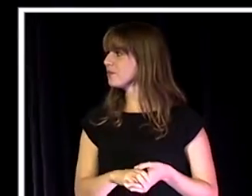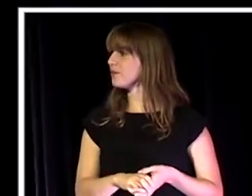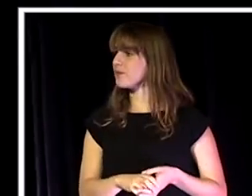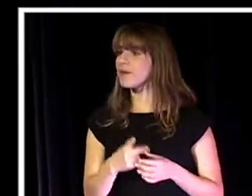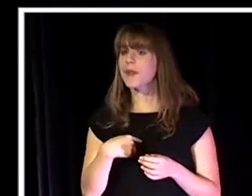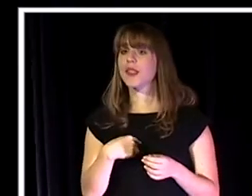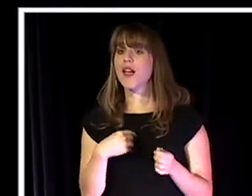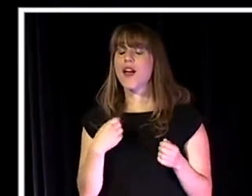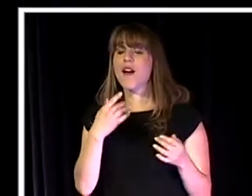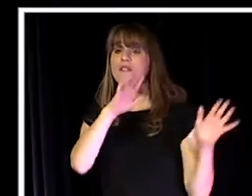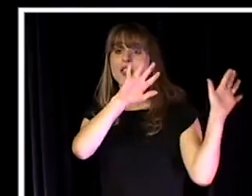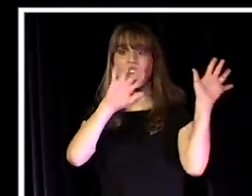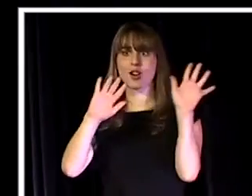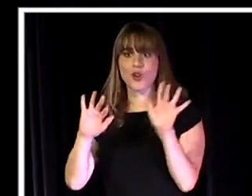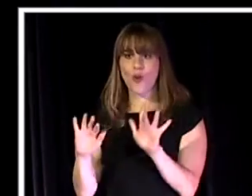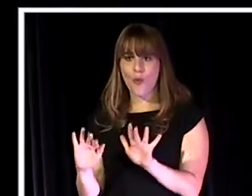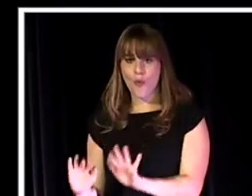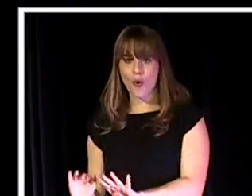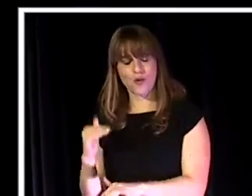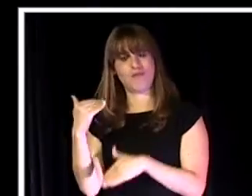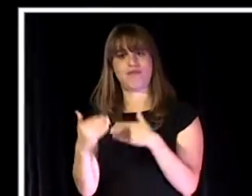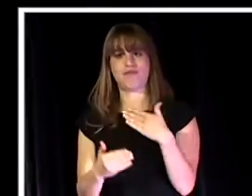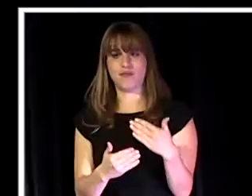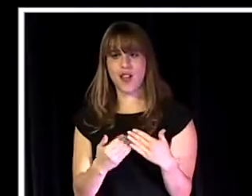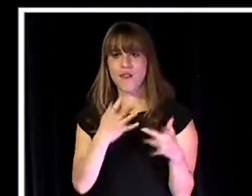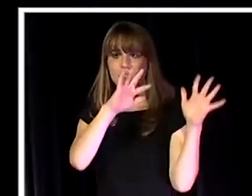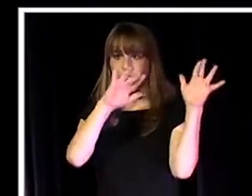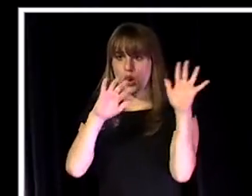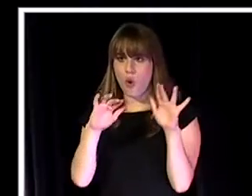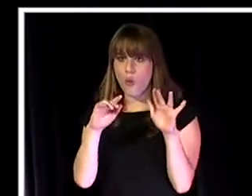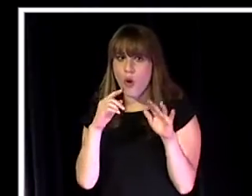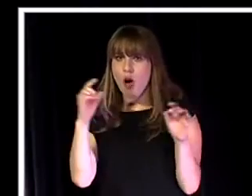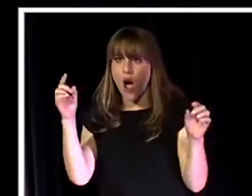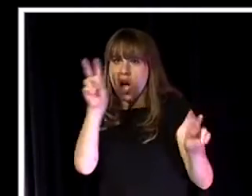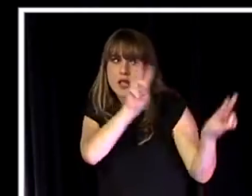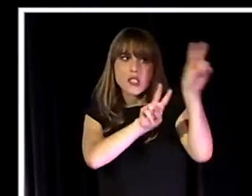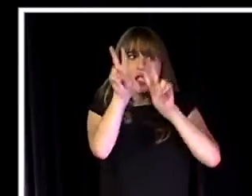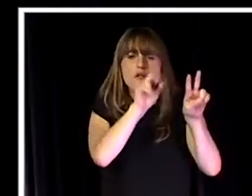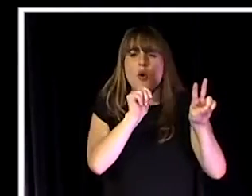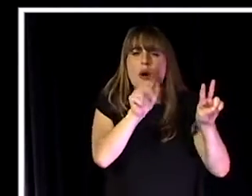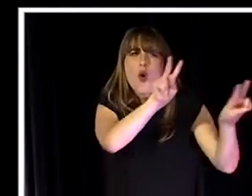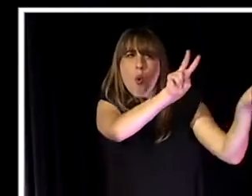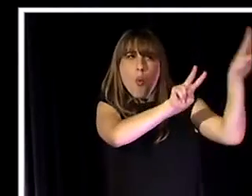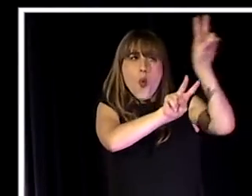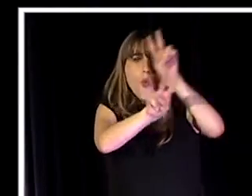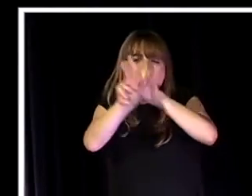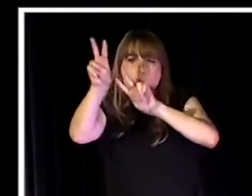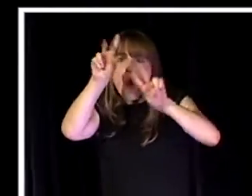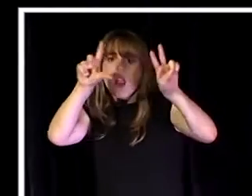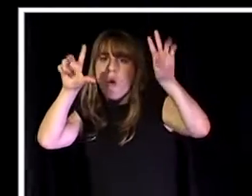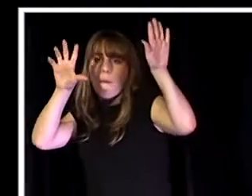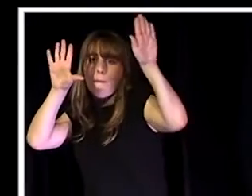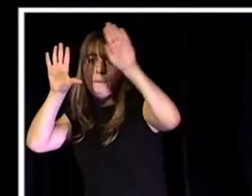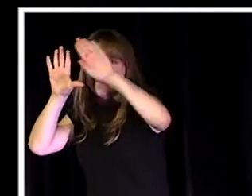Ήρθε το φθινόπωρο και το φθινόπωρο, ένα μαύρο, βαρύ σύννεφο, ήρθε και κάλυψε τον ήλιο.